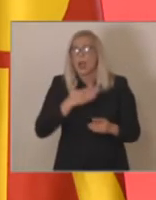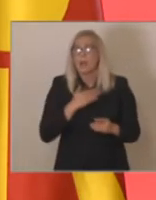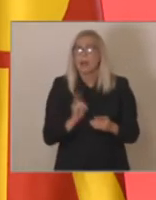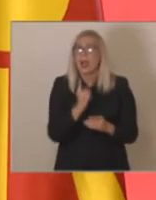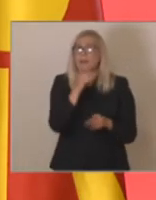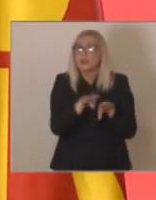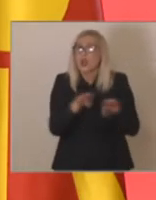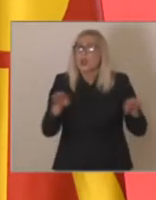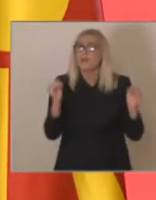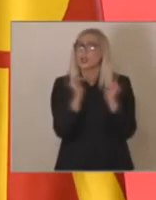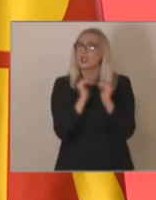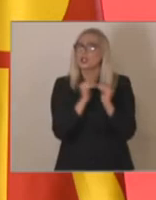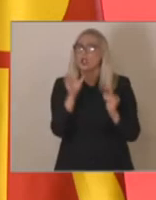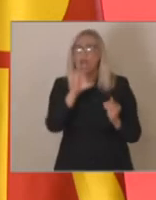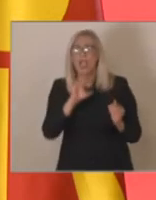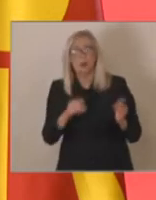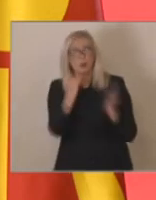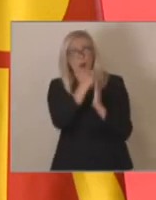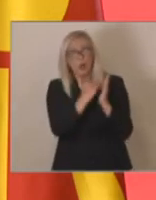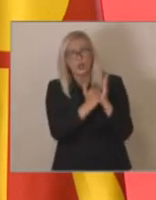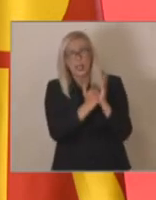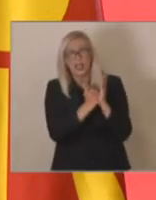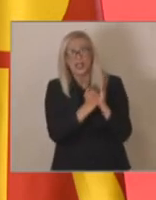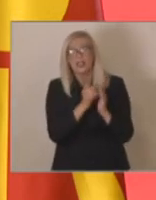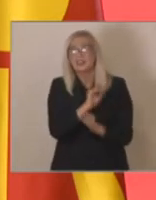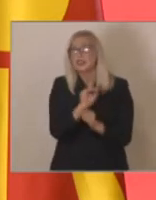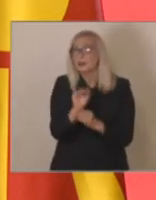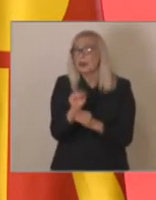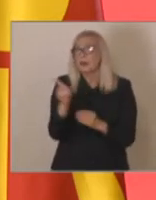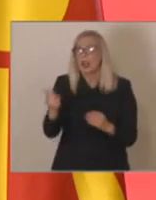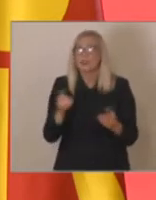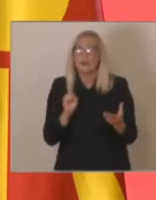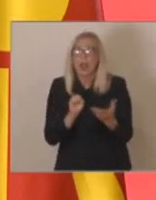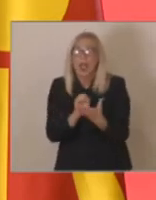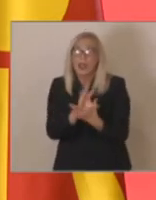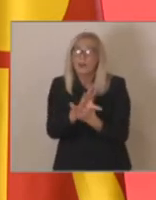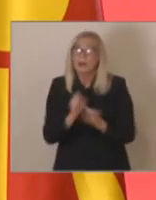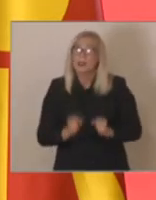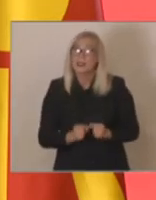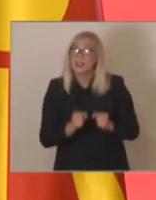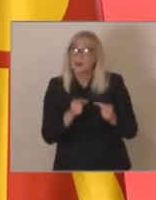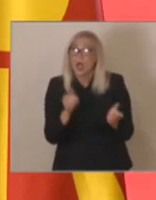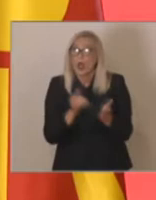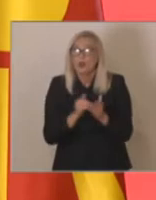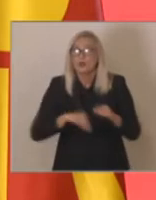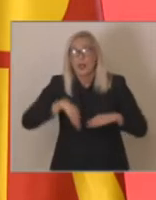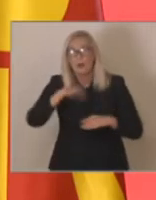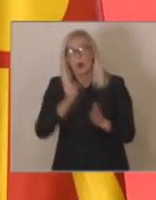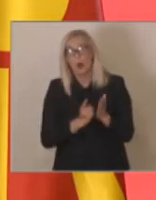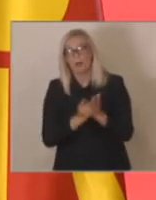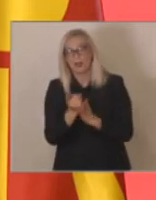на усогласеност со европското законодавство и се препорачува имплементација и испорака на уште поголеми